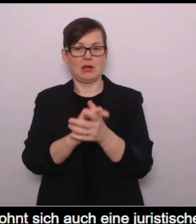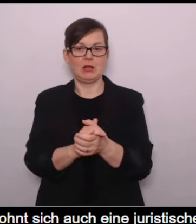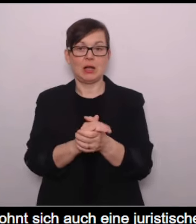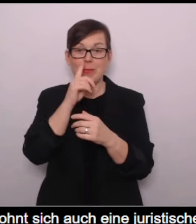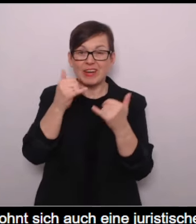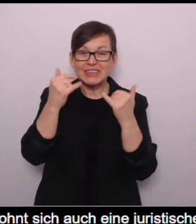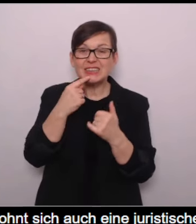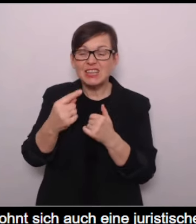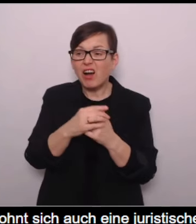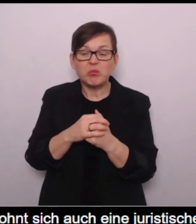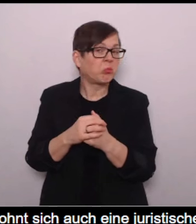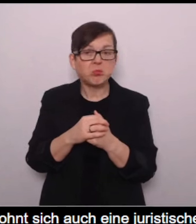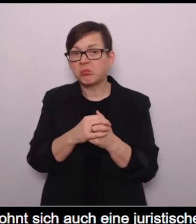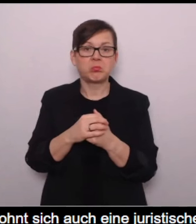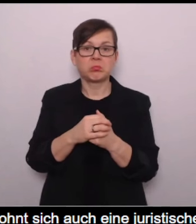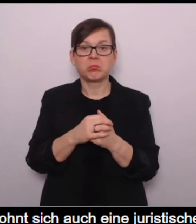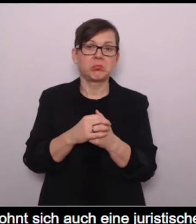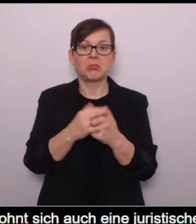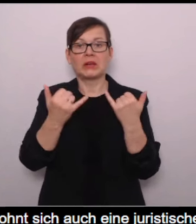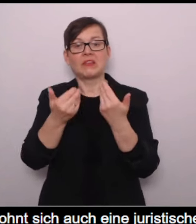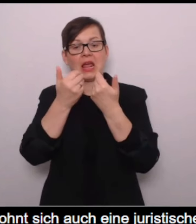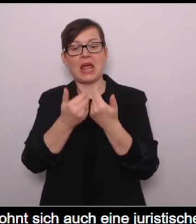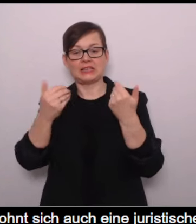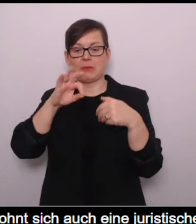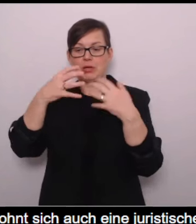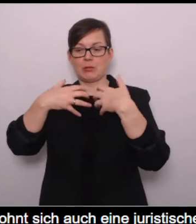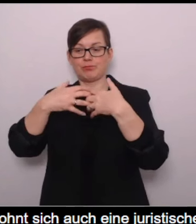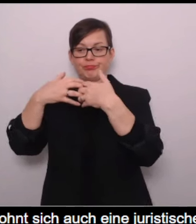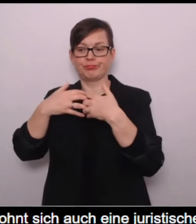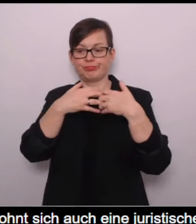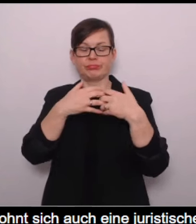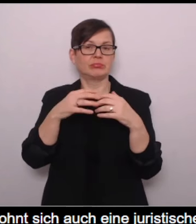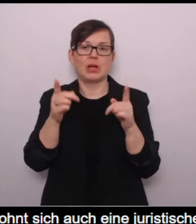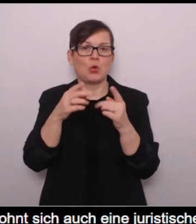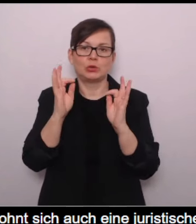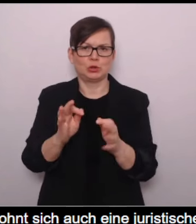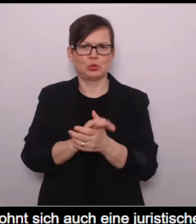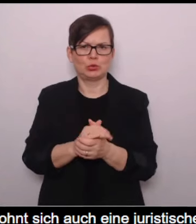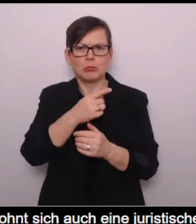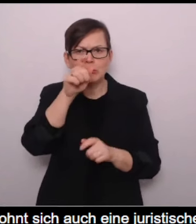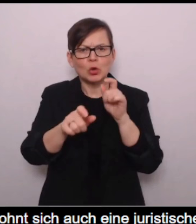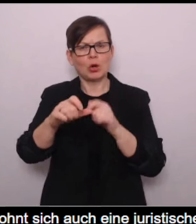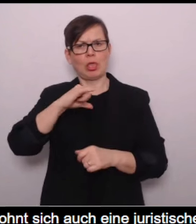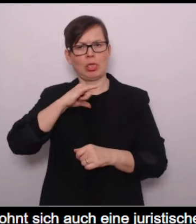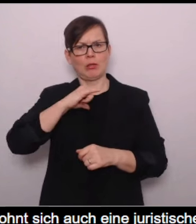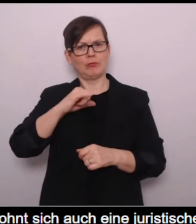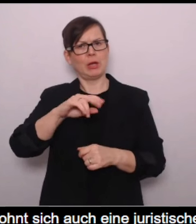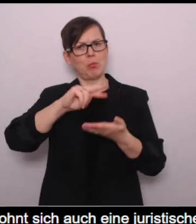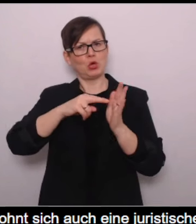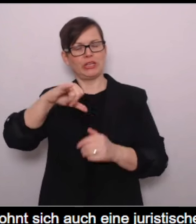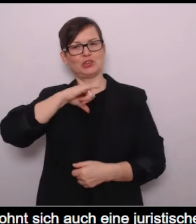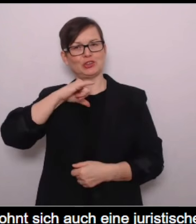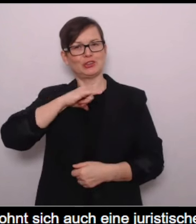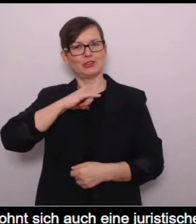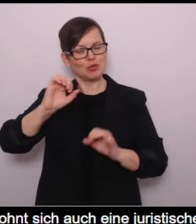glauben fest daran, dass Integration gut ist und es falsch wäre, wenn sich jetzt, das wäre ein Zeichen der Deintegration, wenn sich jetzt extra Parteien bilden